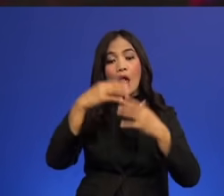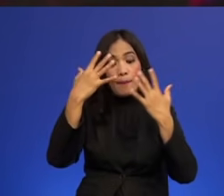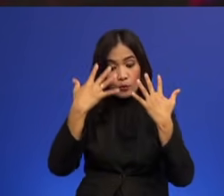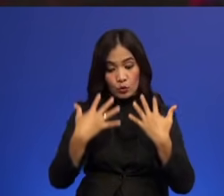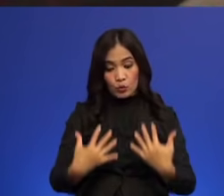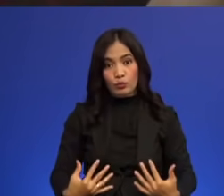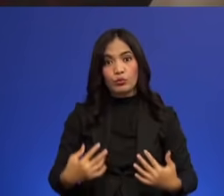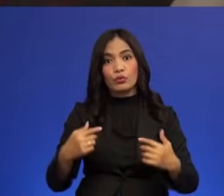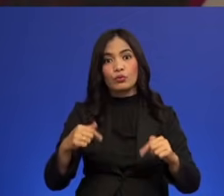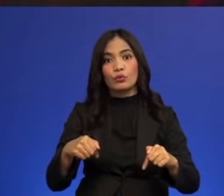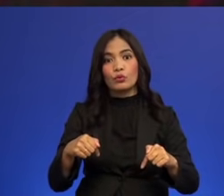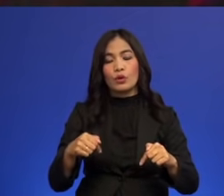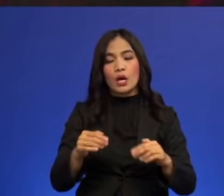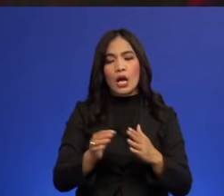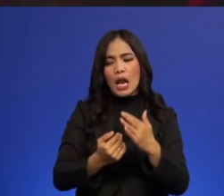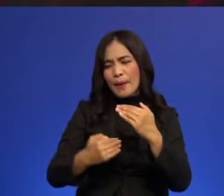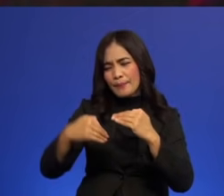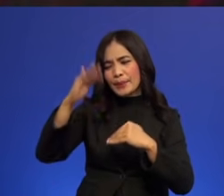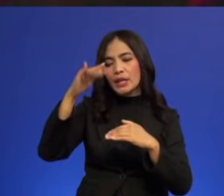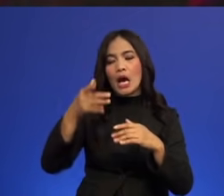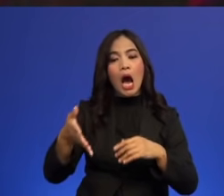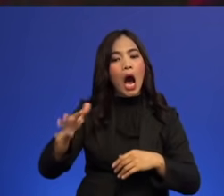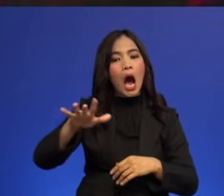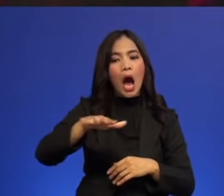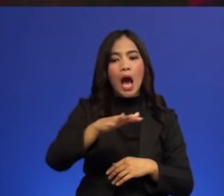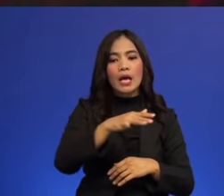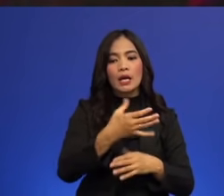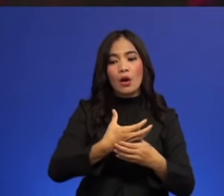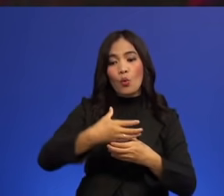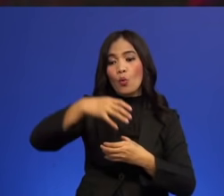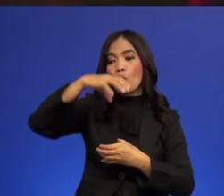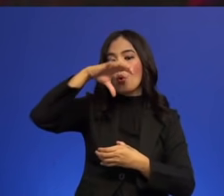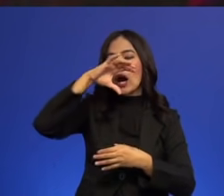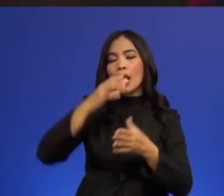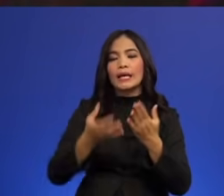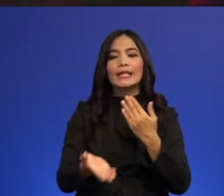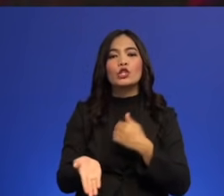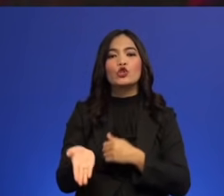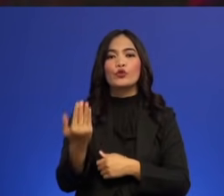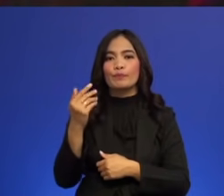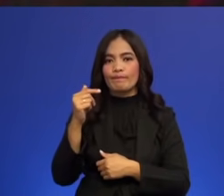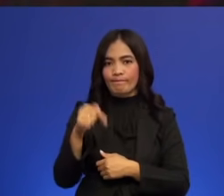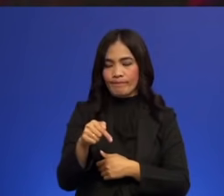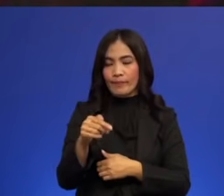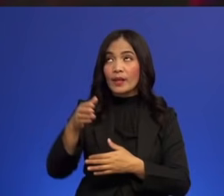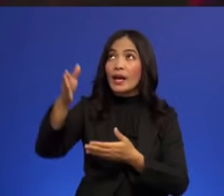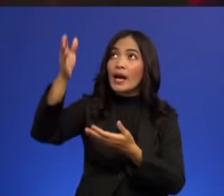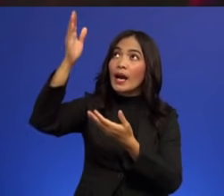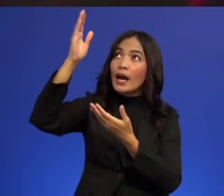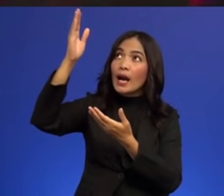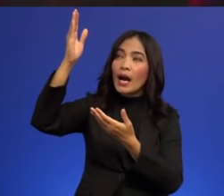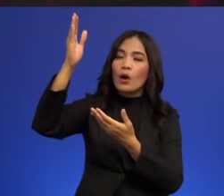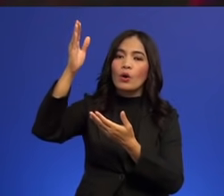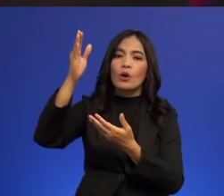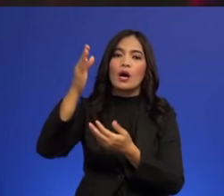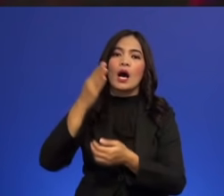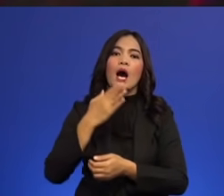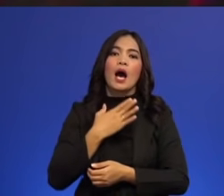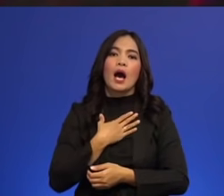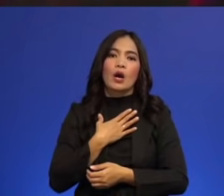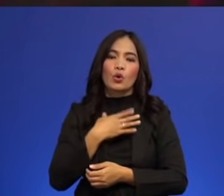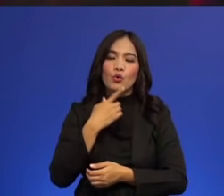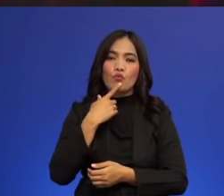tubuhku. Lebih dari air yang bisa memberi aku kehidupan. Engkau yang kubutuhkan,